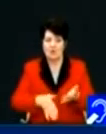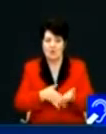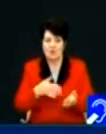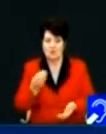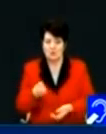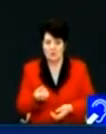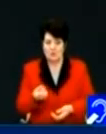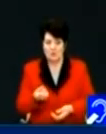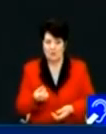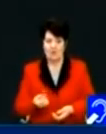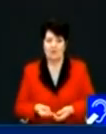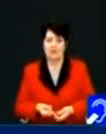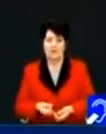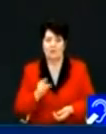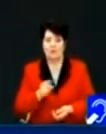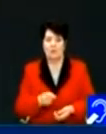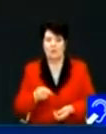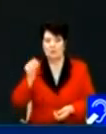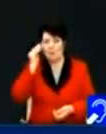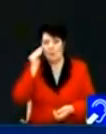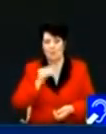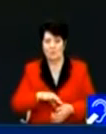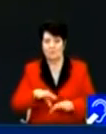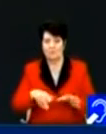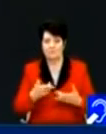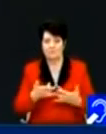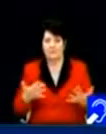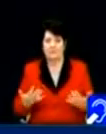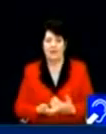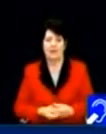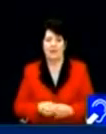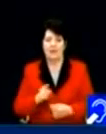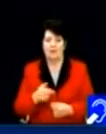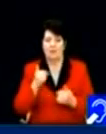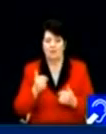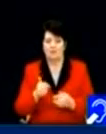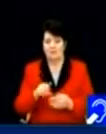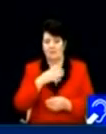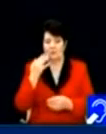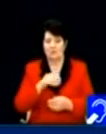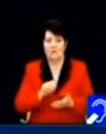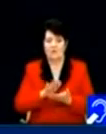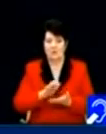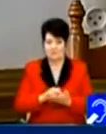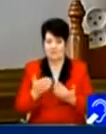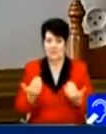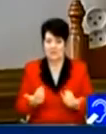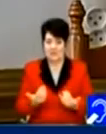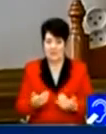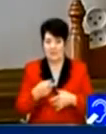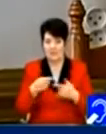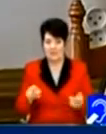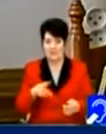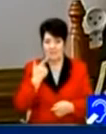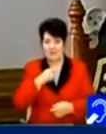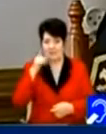vederea realizării scopului infracțional, dintre care o bună parte din acești minori au refuzat. La etapa actuală, ambii minori, deci